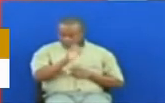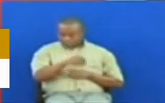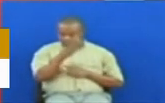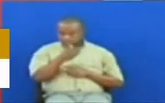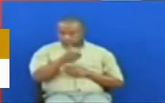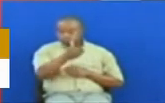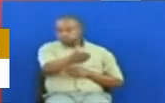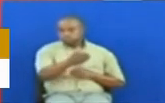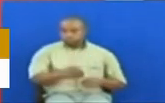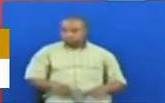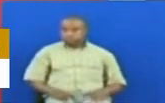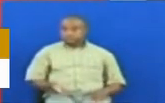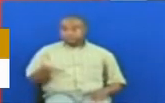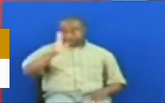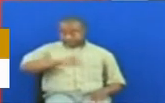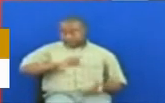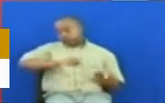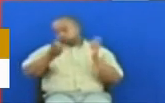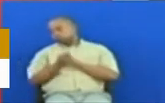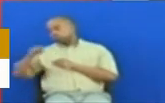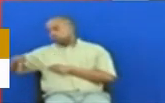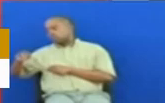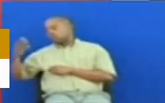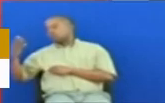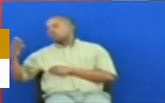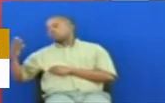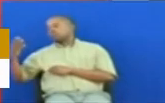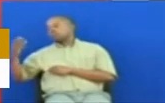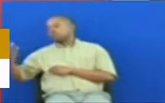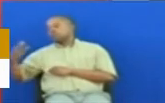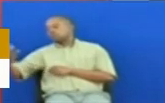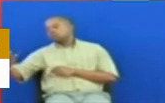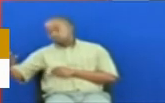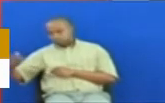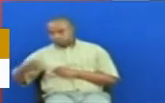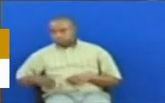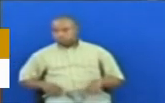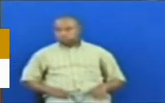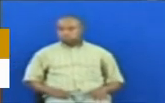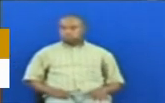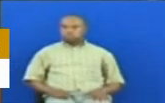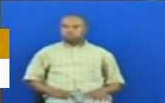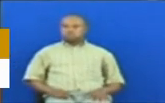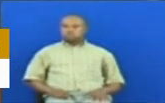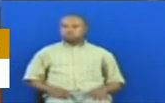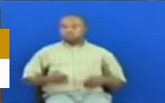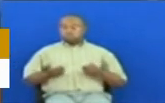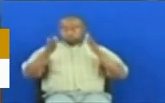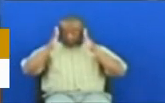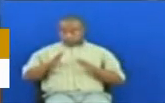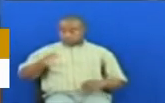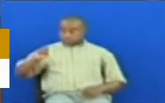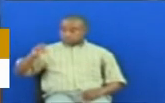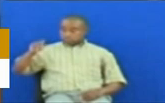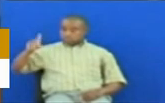mitatu, halafu hiyo rotation hiyo inaendelea kama hivyo hivyo. Nakushukuru. Mheshimiwa Saada,